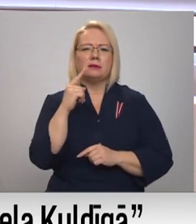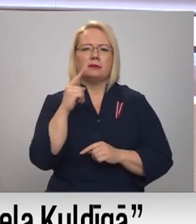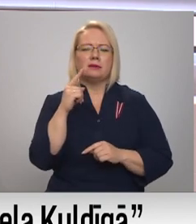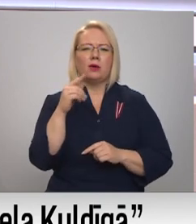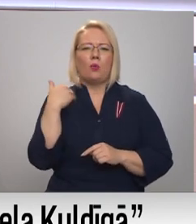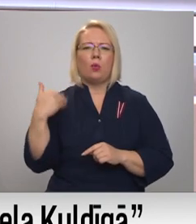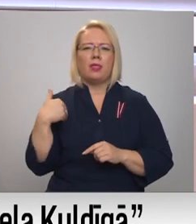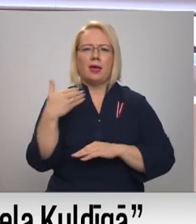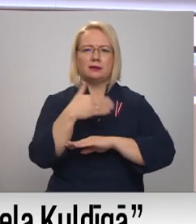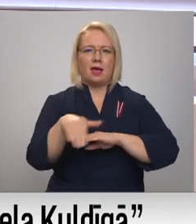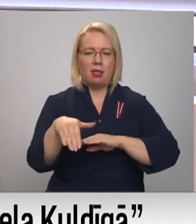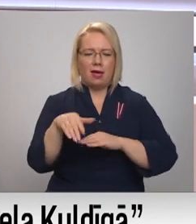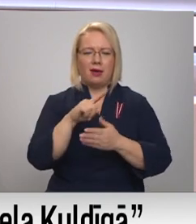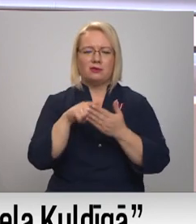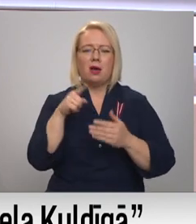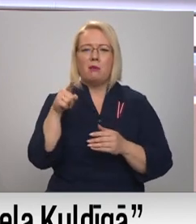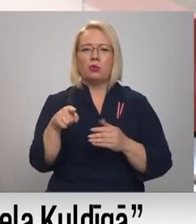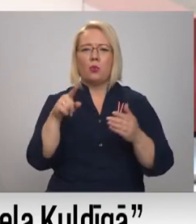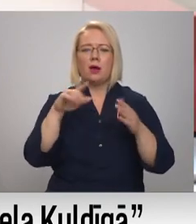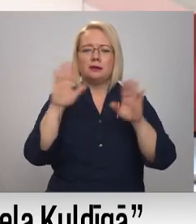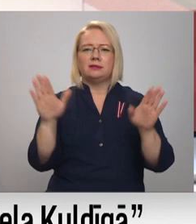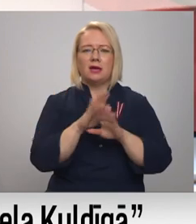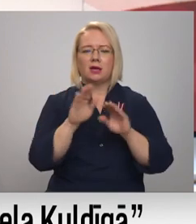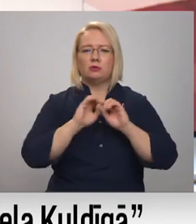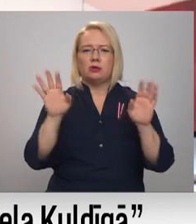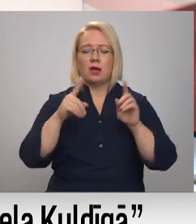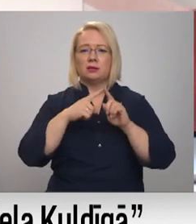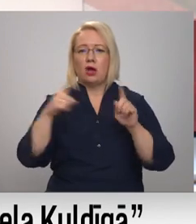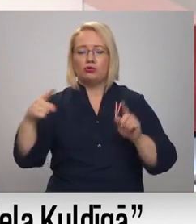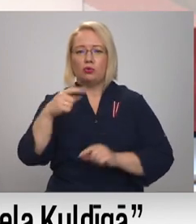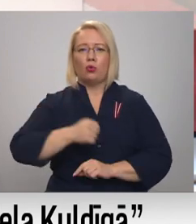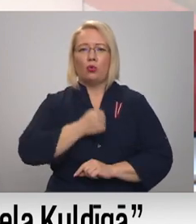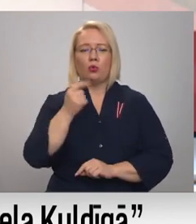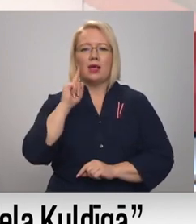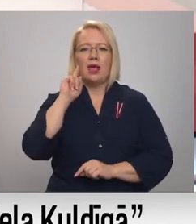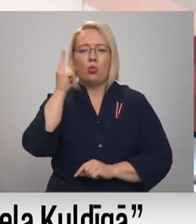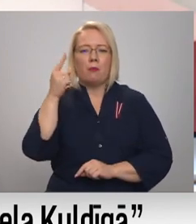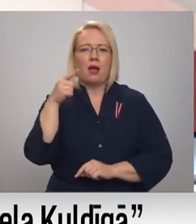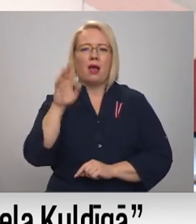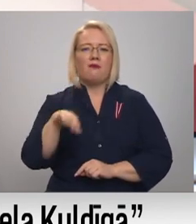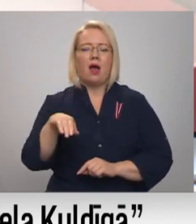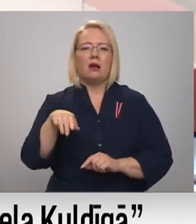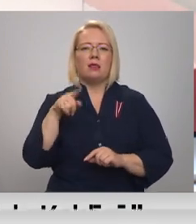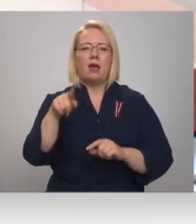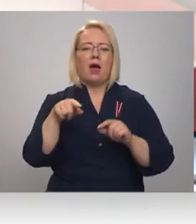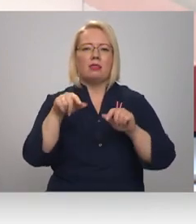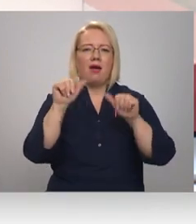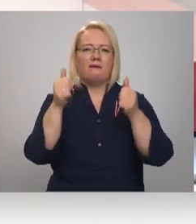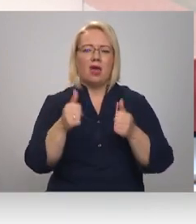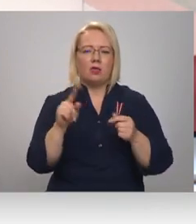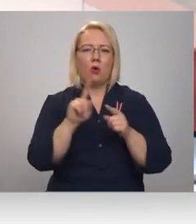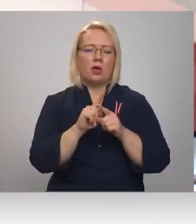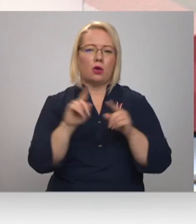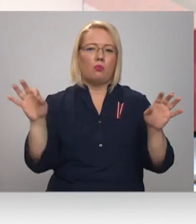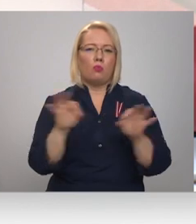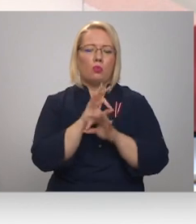par to dziesmu un par to skaņdaru vispār ir diezgan garš, un kuram vispār grūti iedomāties, ka viņi varētu attīstīties šādā veidā. Ir bija instrumentāls skaņdarbs,